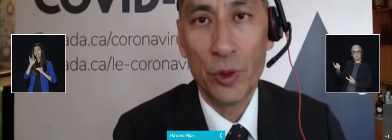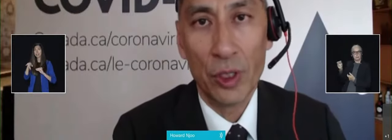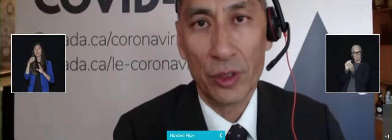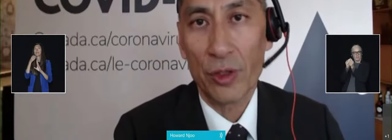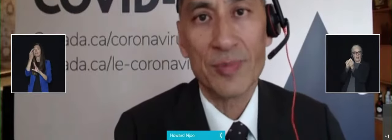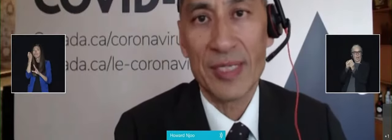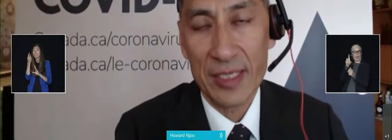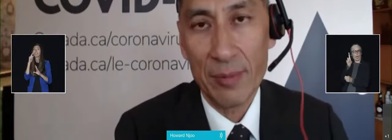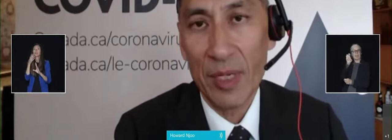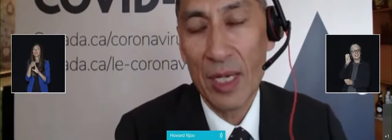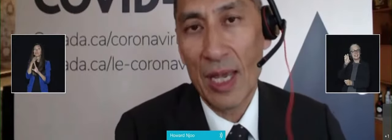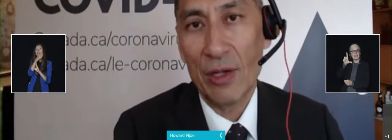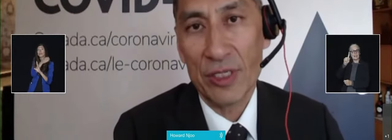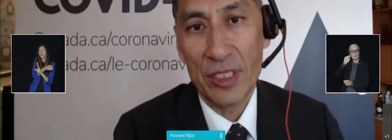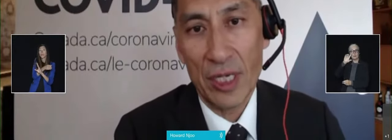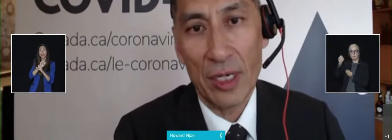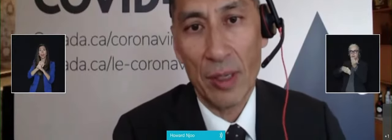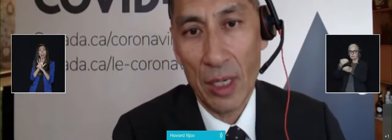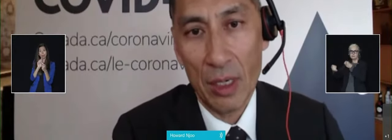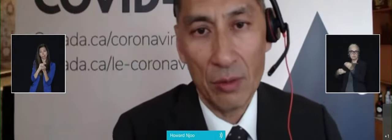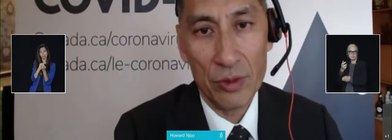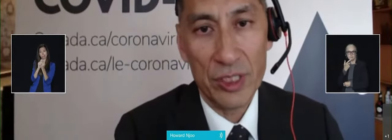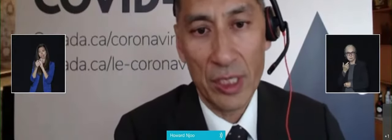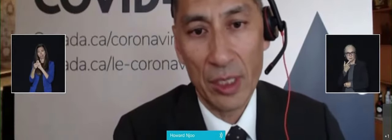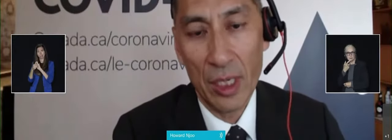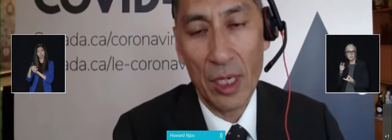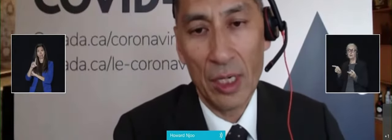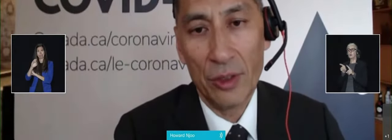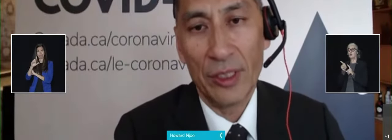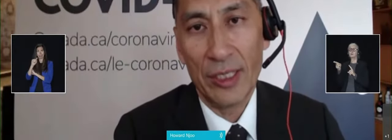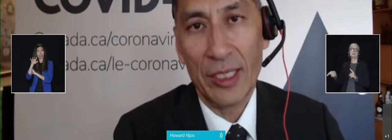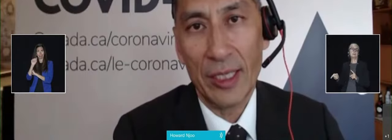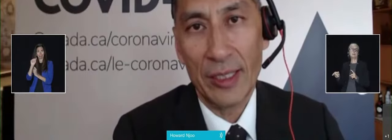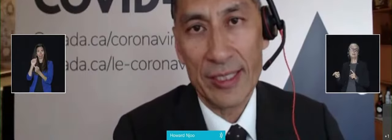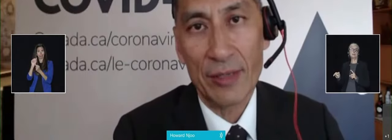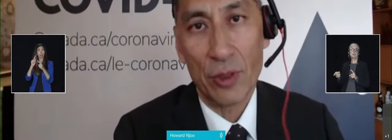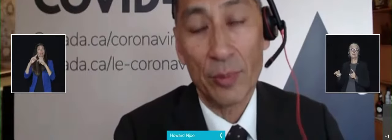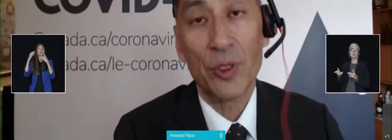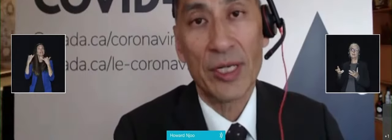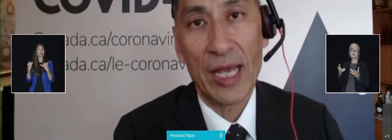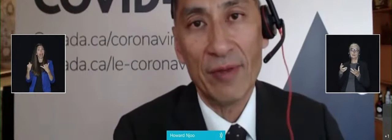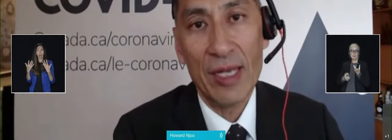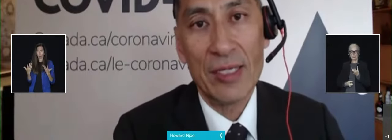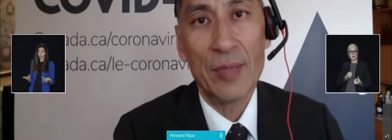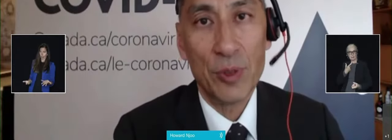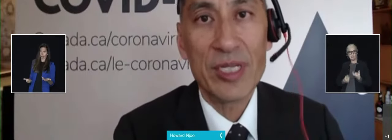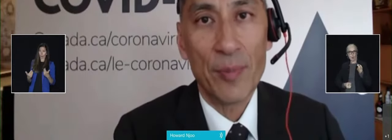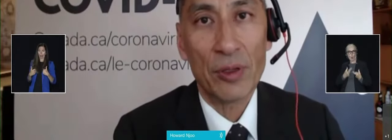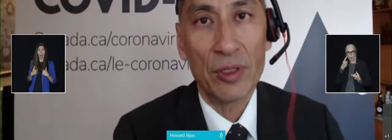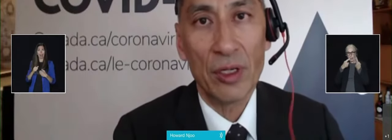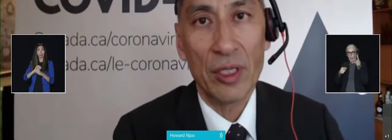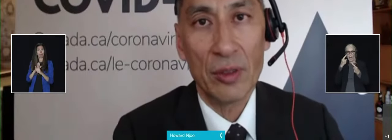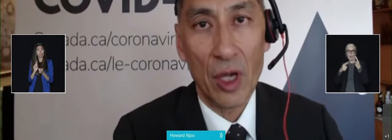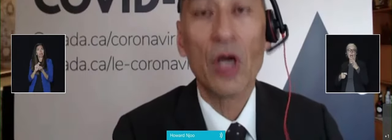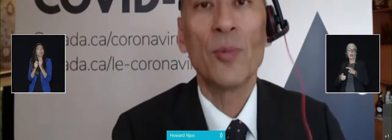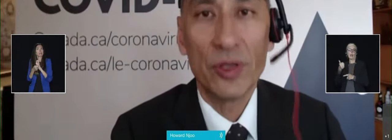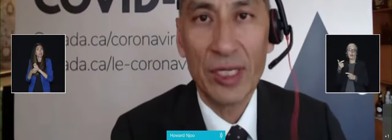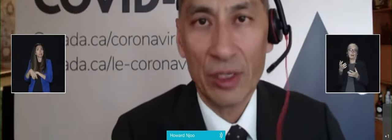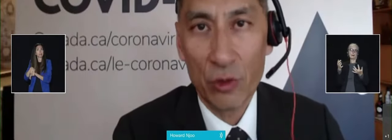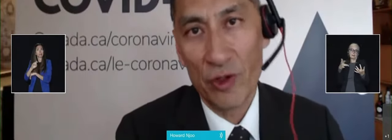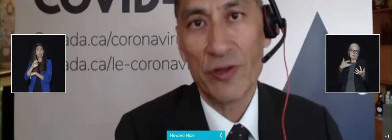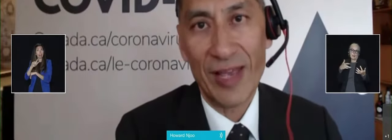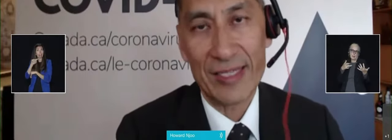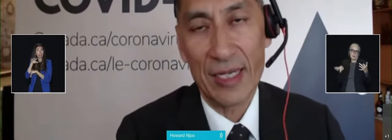beaucoup plus transmissible et aussi donne des symptômes plus graves, c'est plus important d